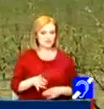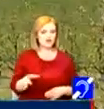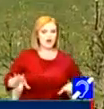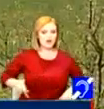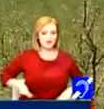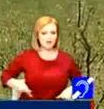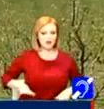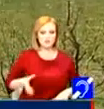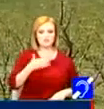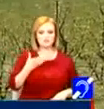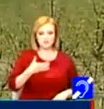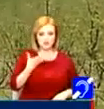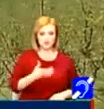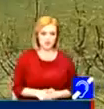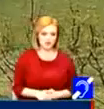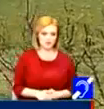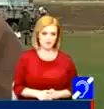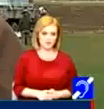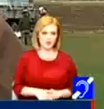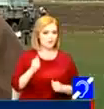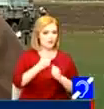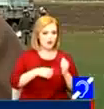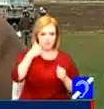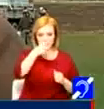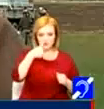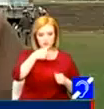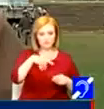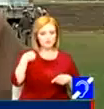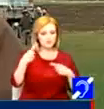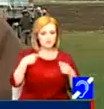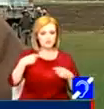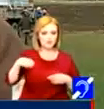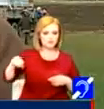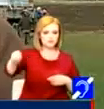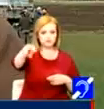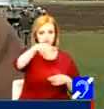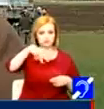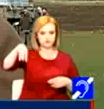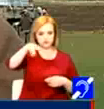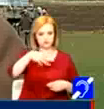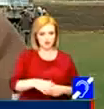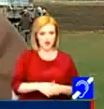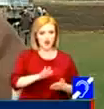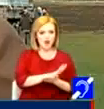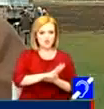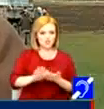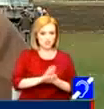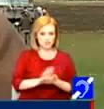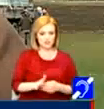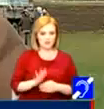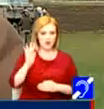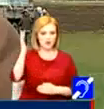Hâncești și Strășeni. În toți anii se fac în toate pădurile, în toate arboreturile de stejarete, se fac cercetări silopatologice cu o an